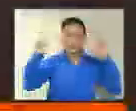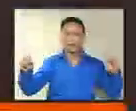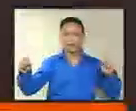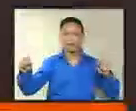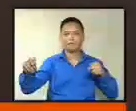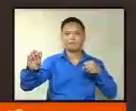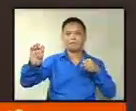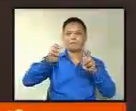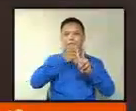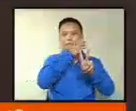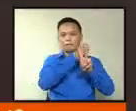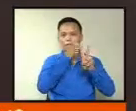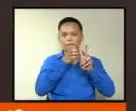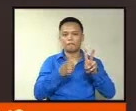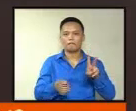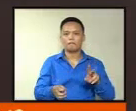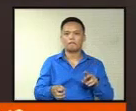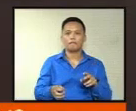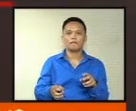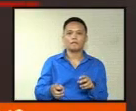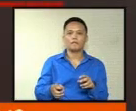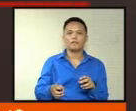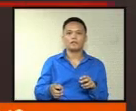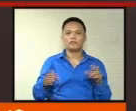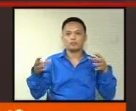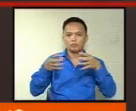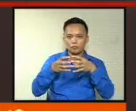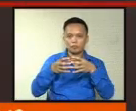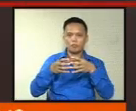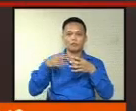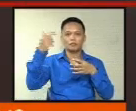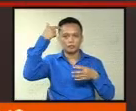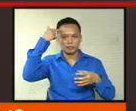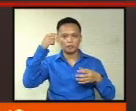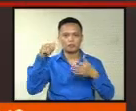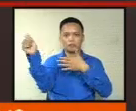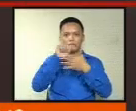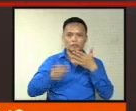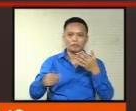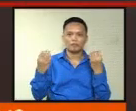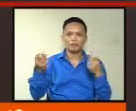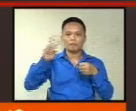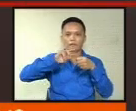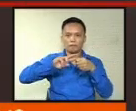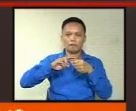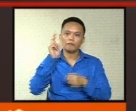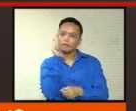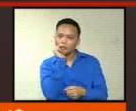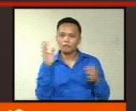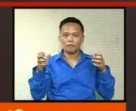sa survey na inilabas ng consultancy and lobby group na Publicus Asia, maraming botante ang gusto ng Duterte-Duterte Tandem